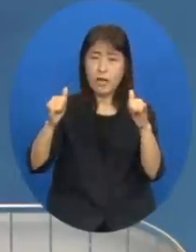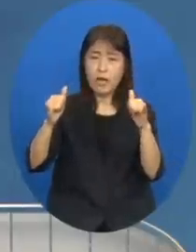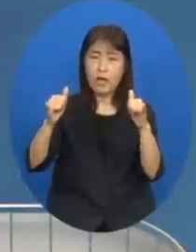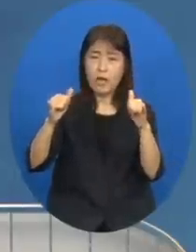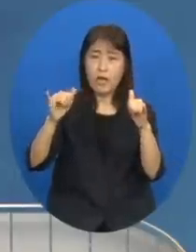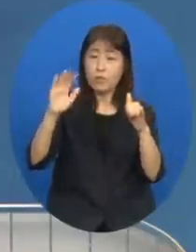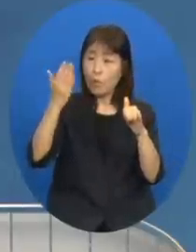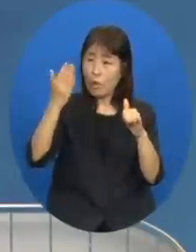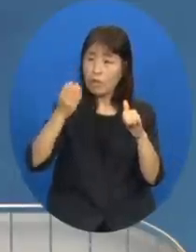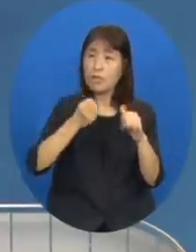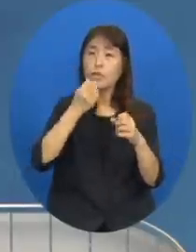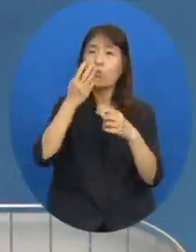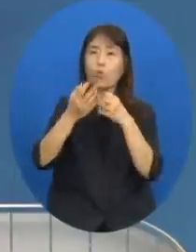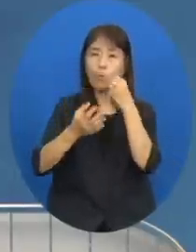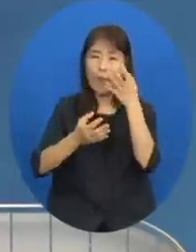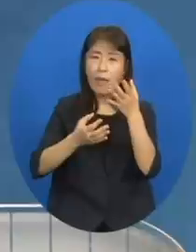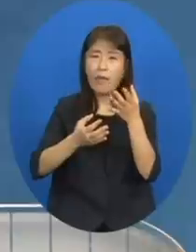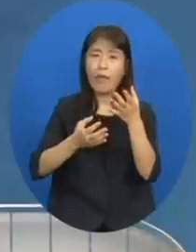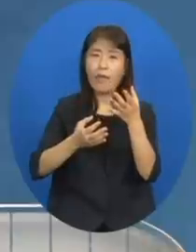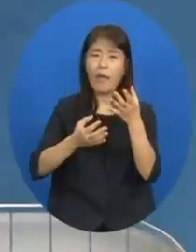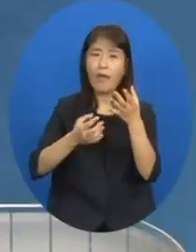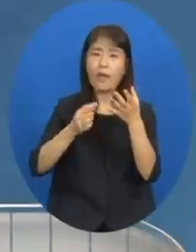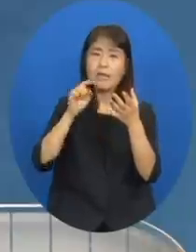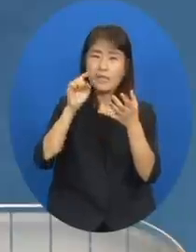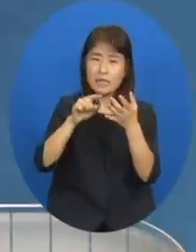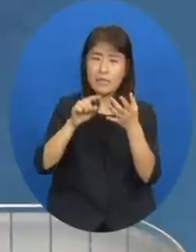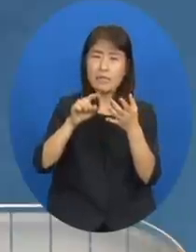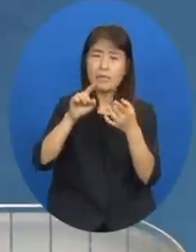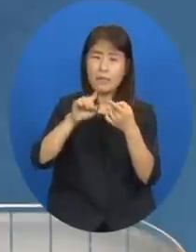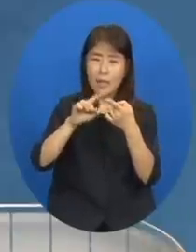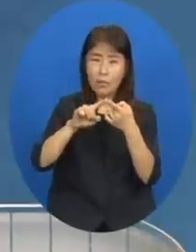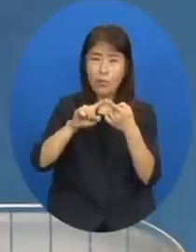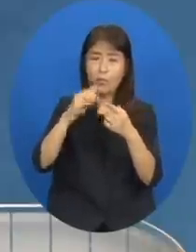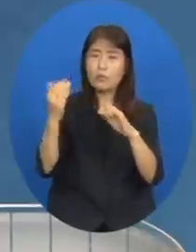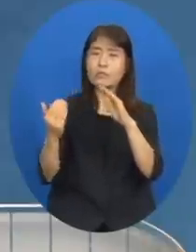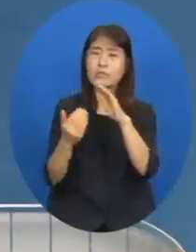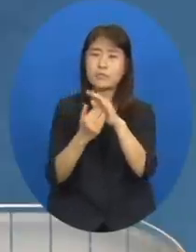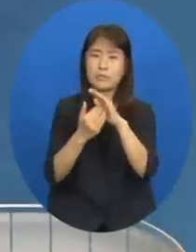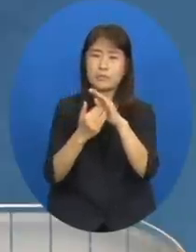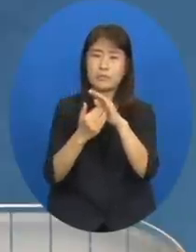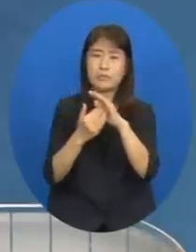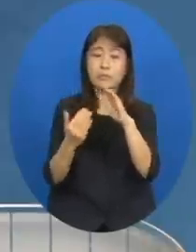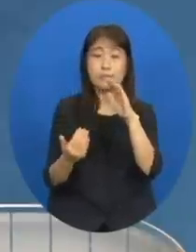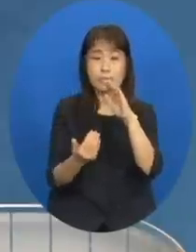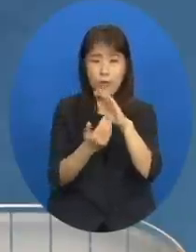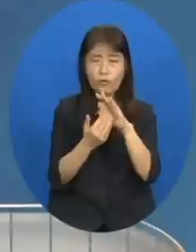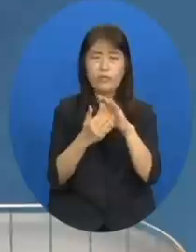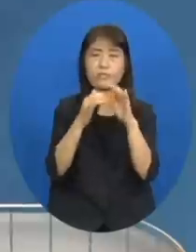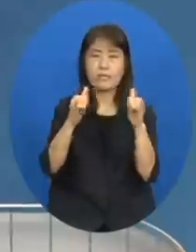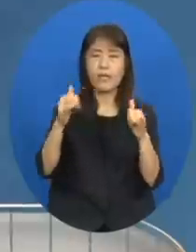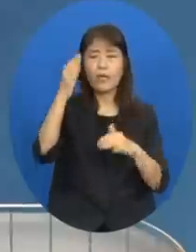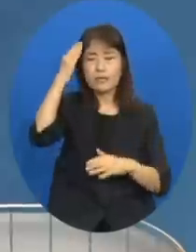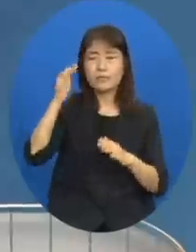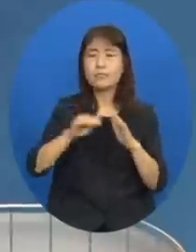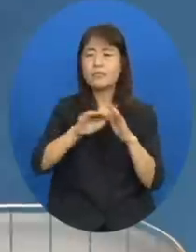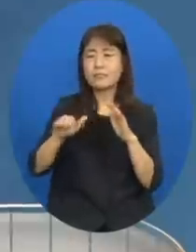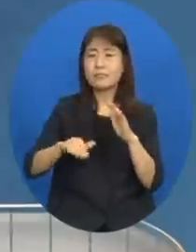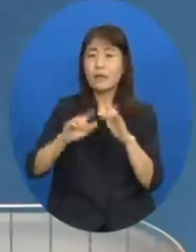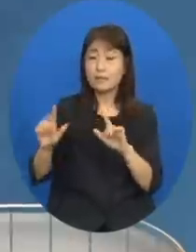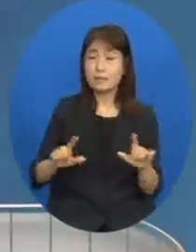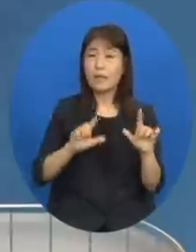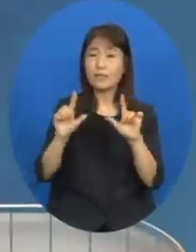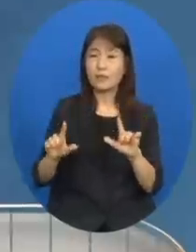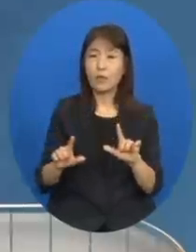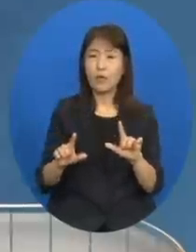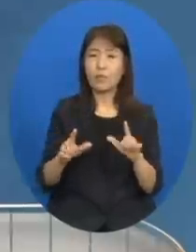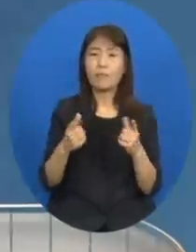고백하는 그것이 바로 전능자의 그늘 아래 있는 것입니다 하나님을 우리가 정말 사랑하면 어느